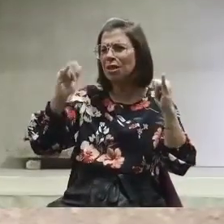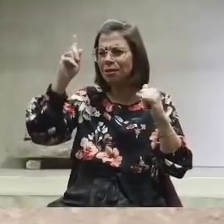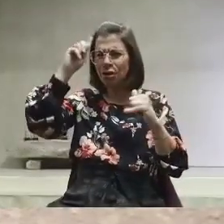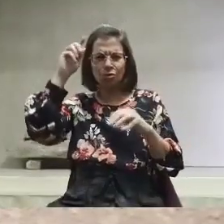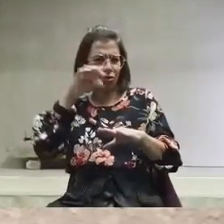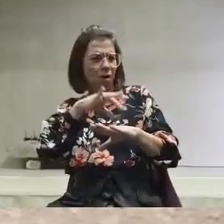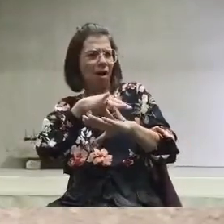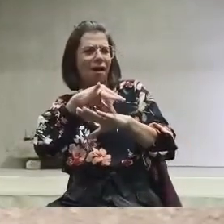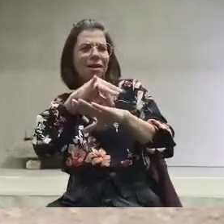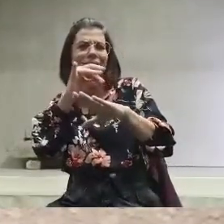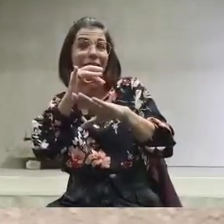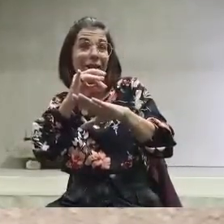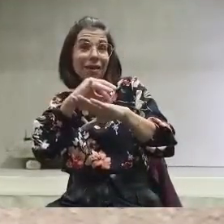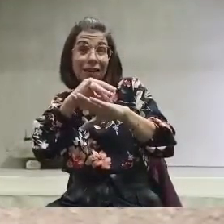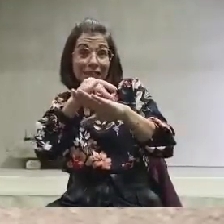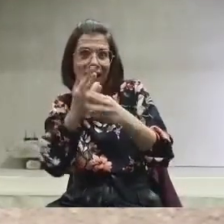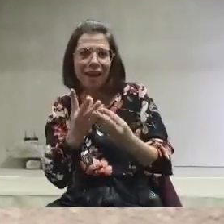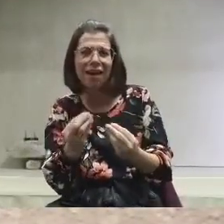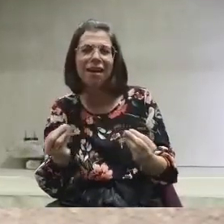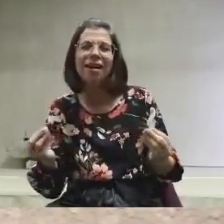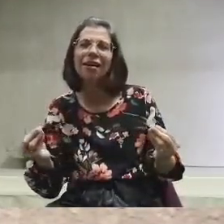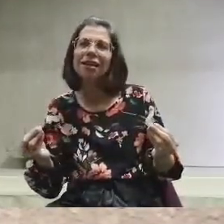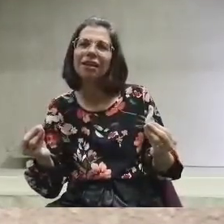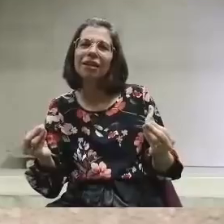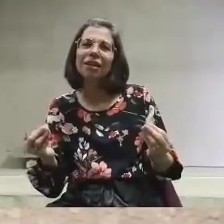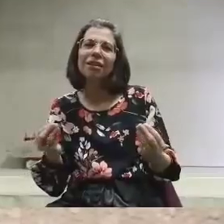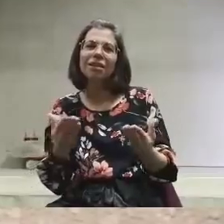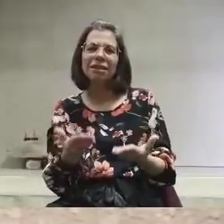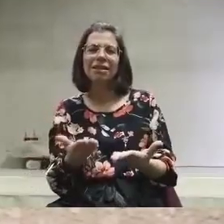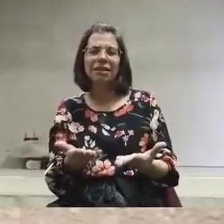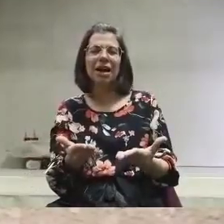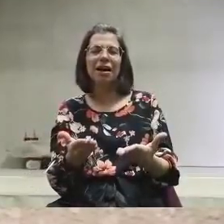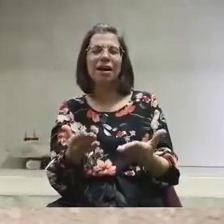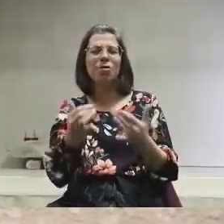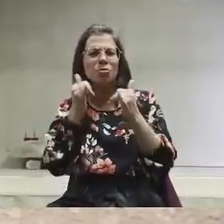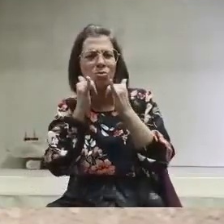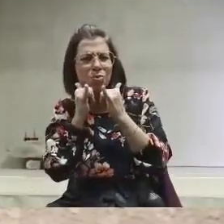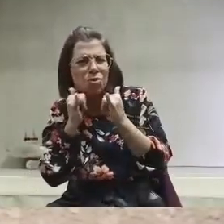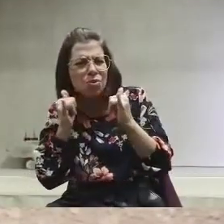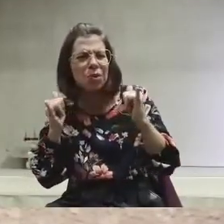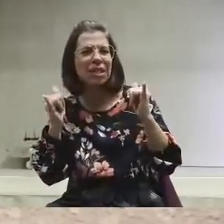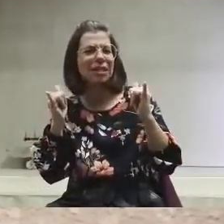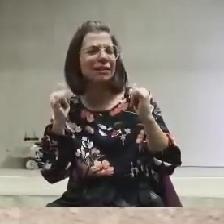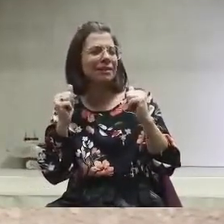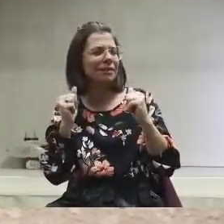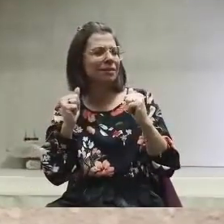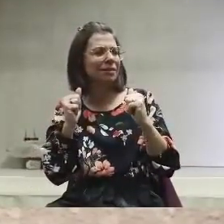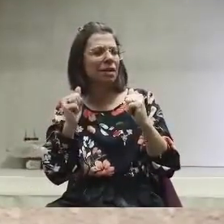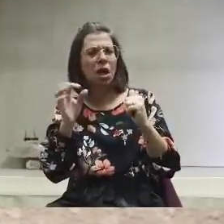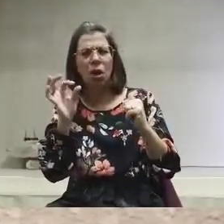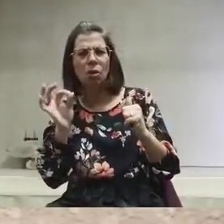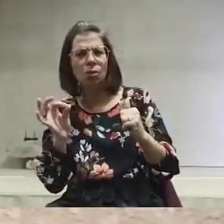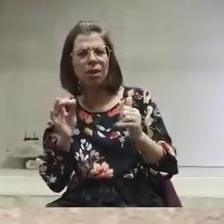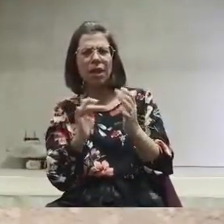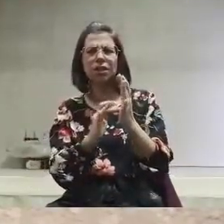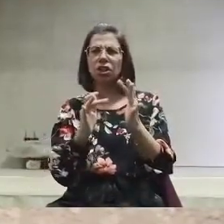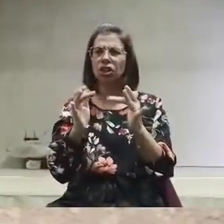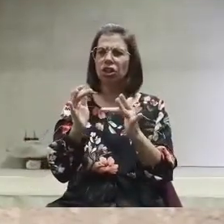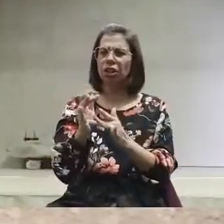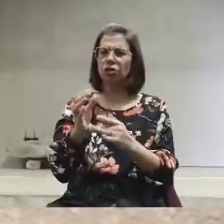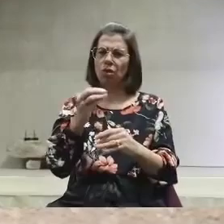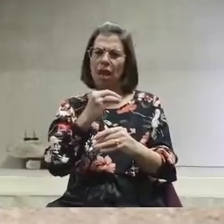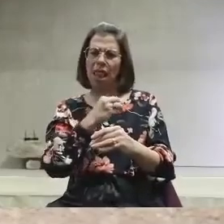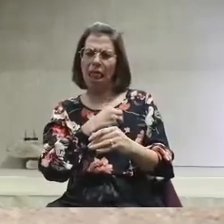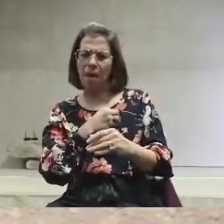cela. Parce que Jésus a porté la maladie des hommes, ce que le